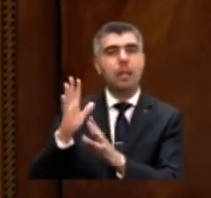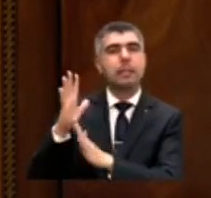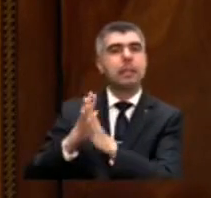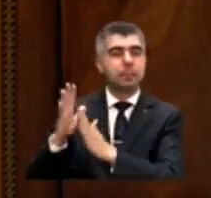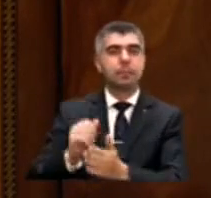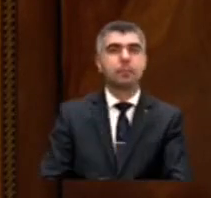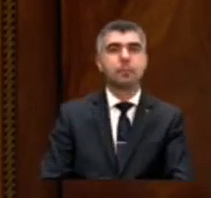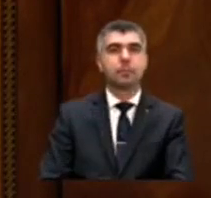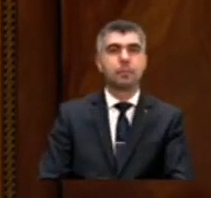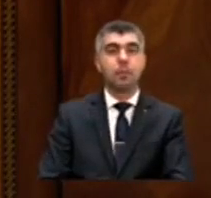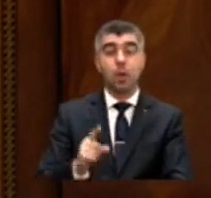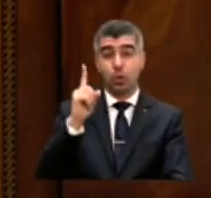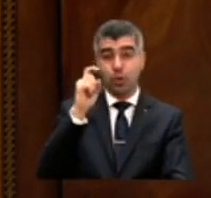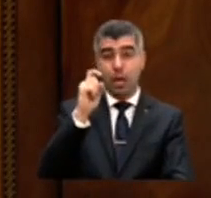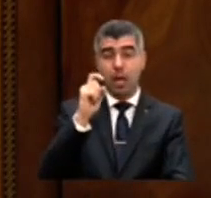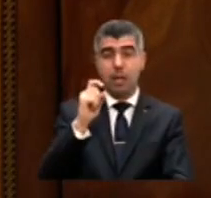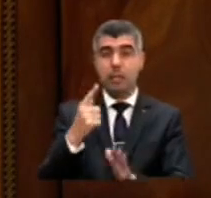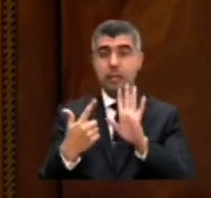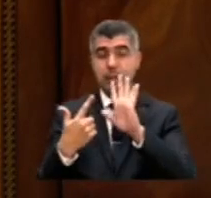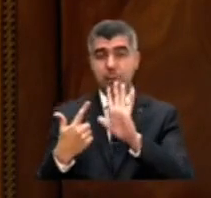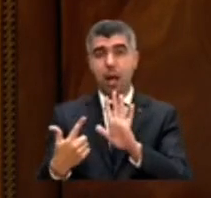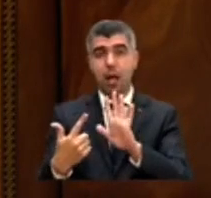في شهر